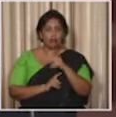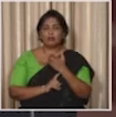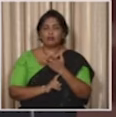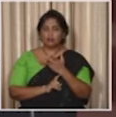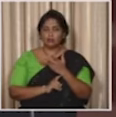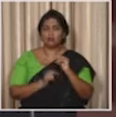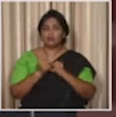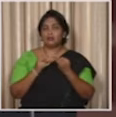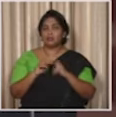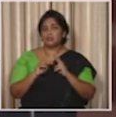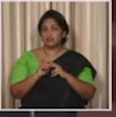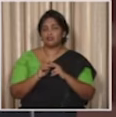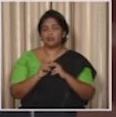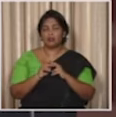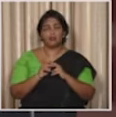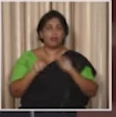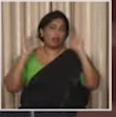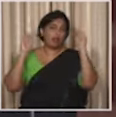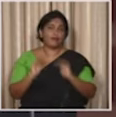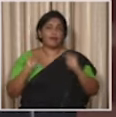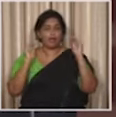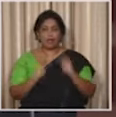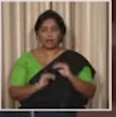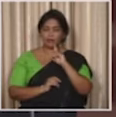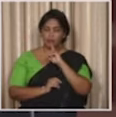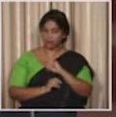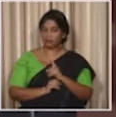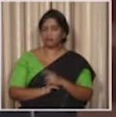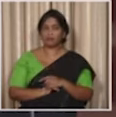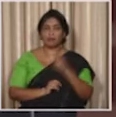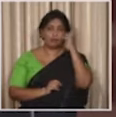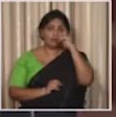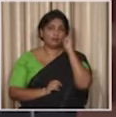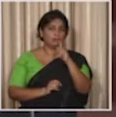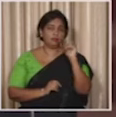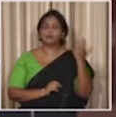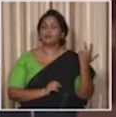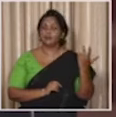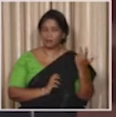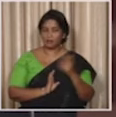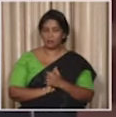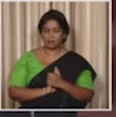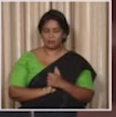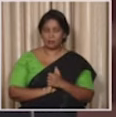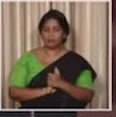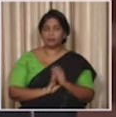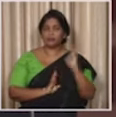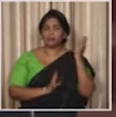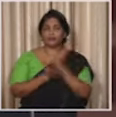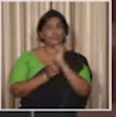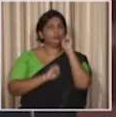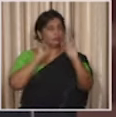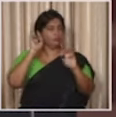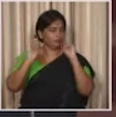Apa staff yang liungin orang staff yang kadu kerja anda? Pelita ini mana bagi la? Hemat anda mana liungar